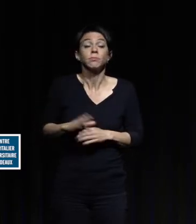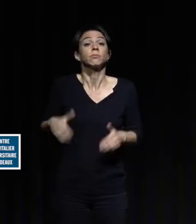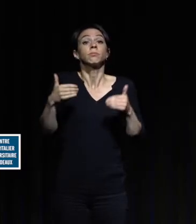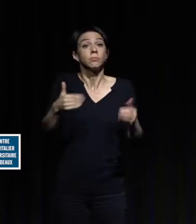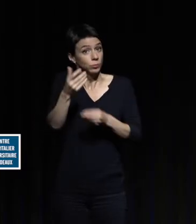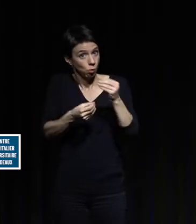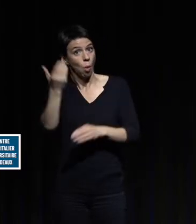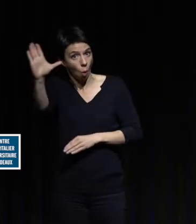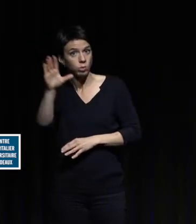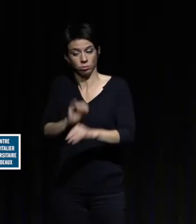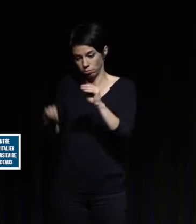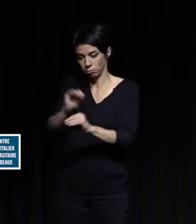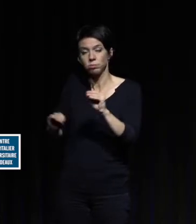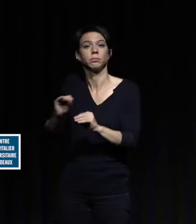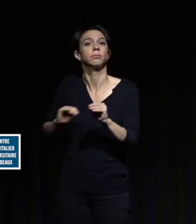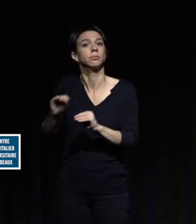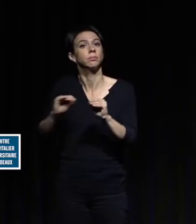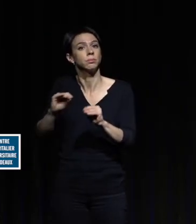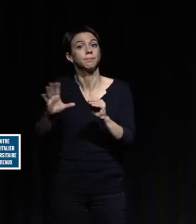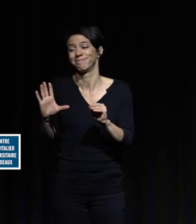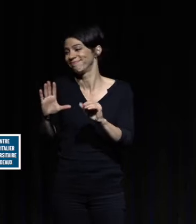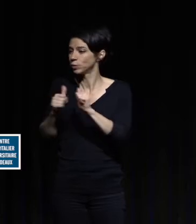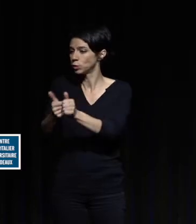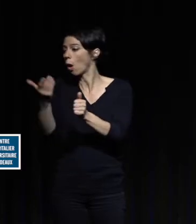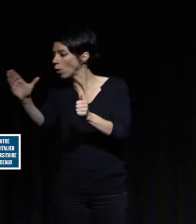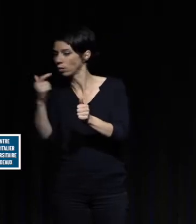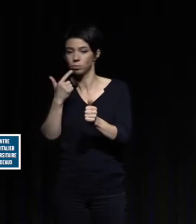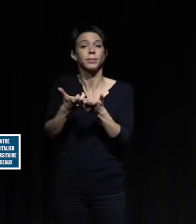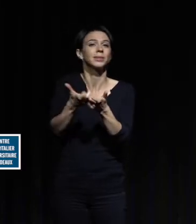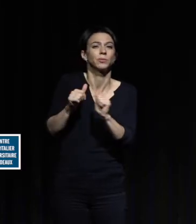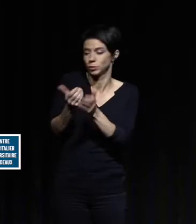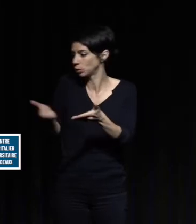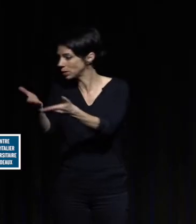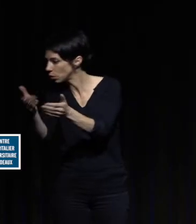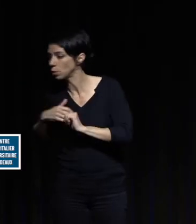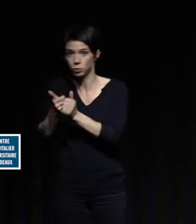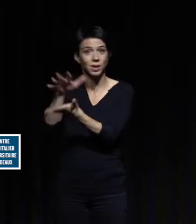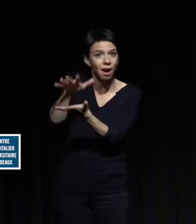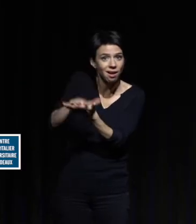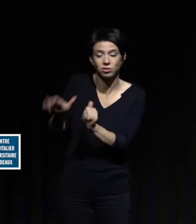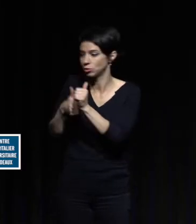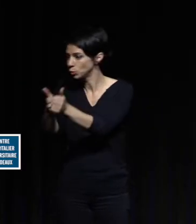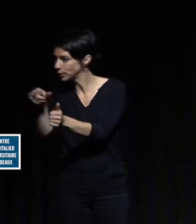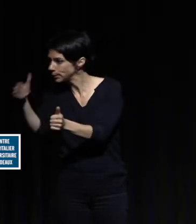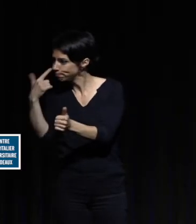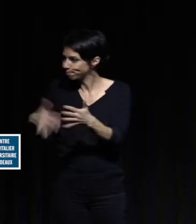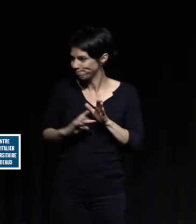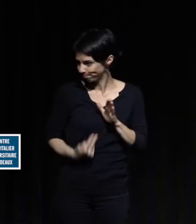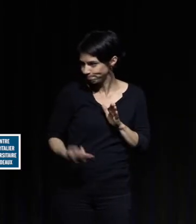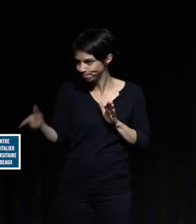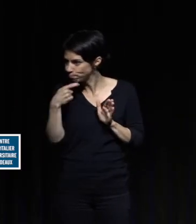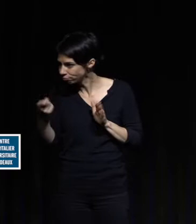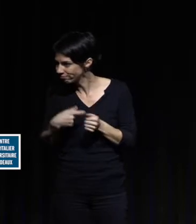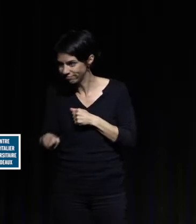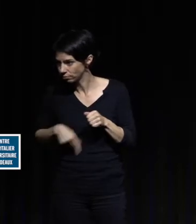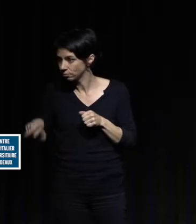intention par rapport aux âges des patientes, par rapport aux tolérances des patientes, par rapport aux effets thérapeutiques de ces médicaments. Vous les voyez listés